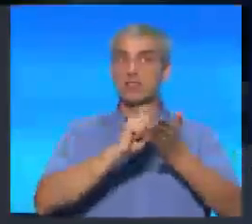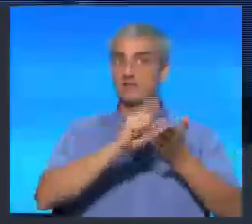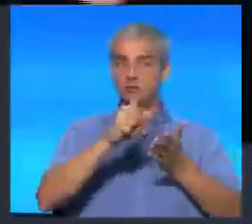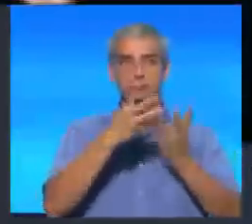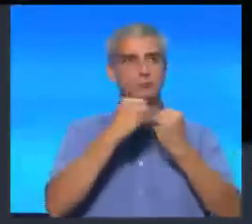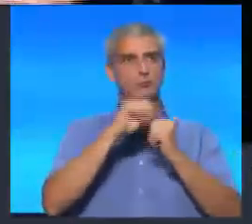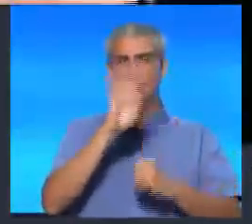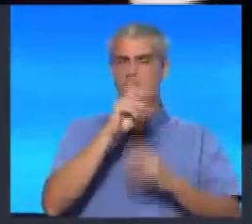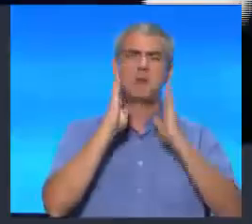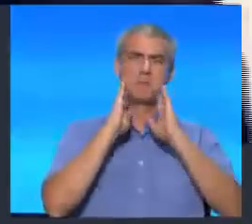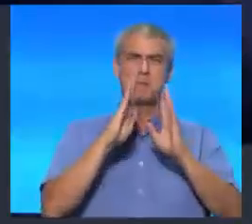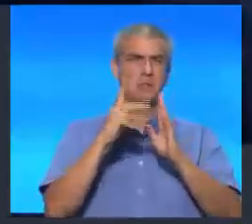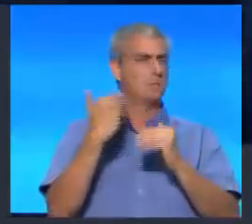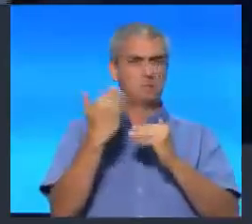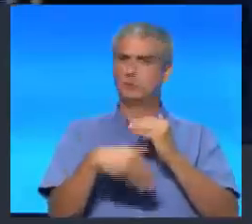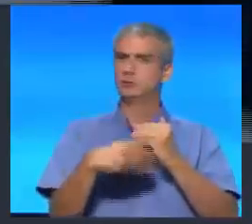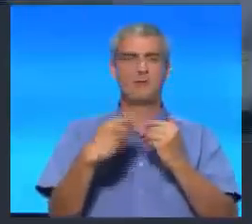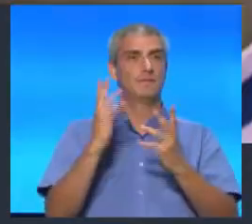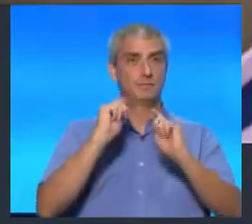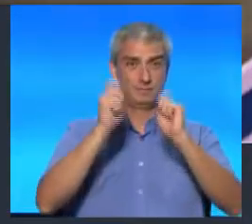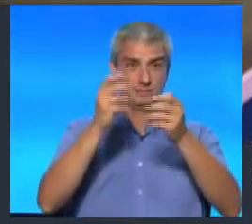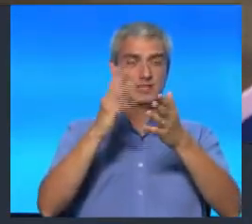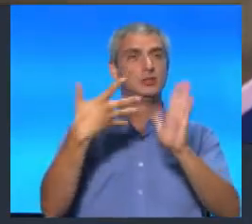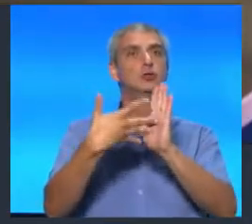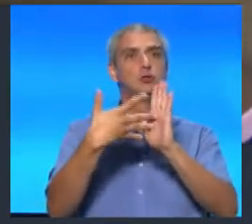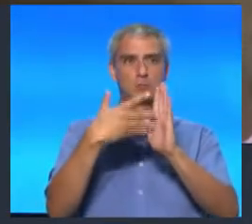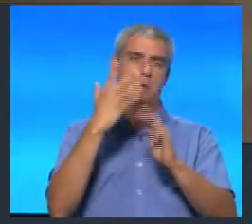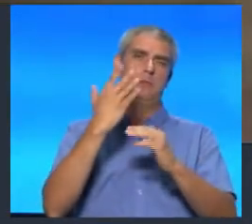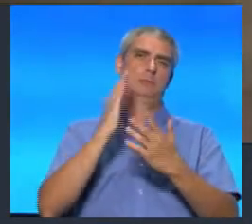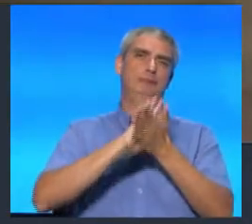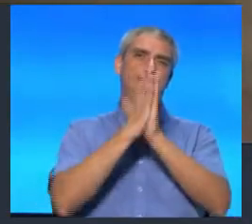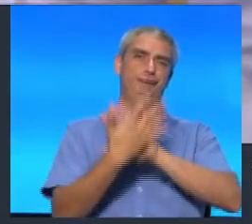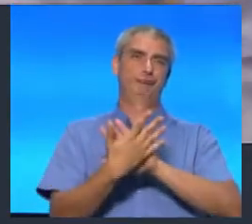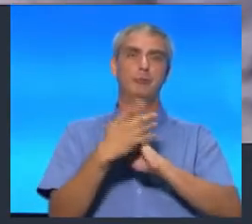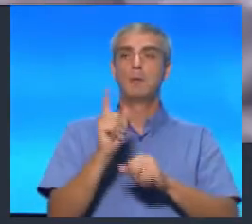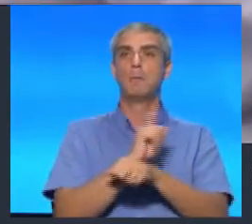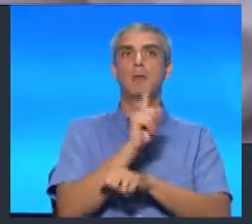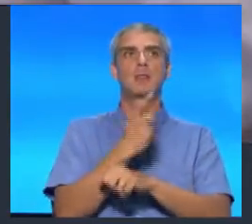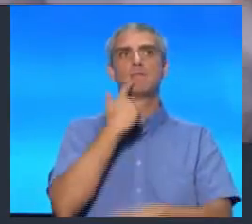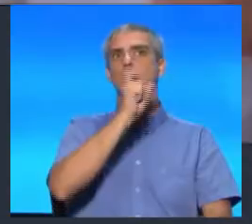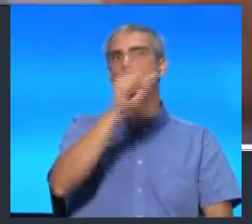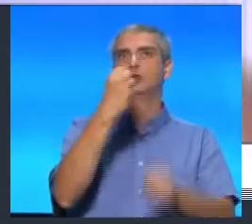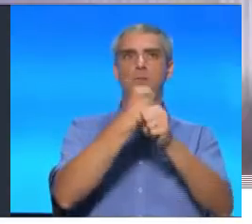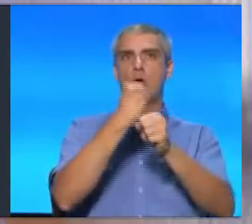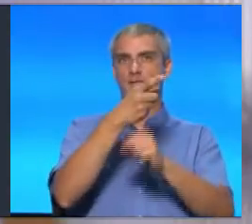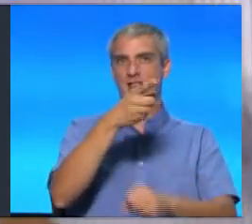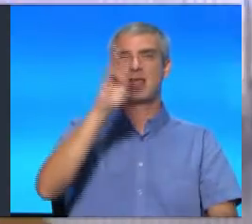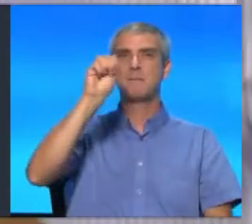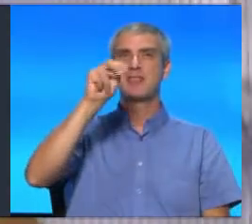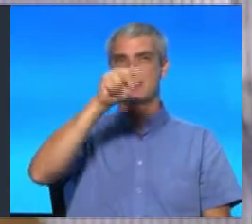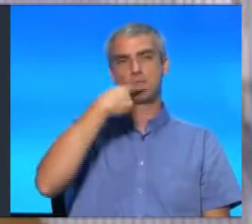נתניהו מאמינים כי הדברים יראו אחרת לאחר השימוע. בינתיים מוסיפים להאשים את העובד לשעבר מני